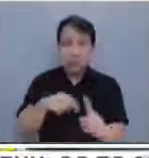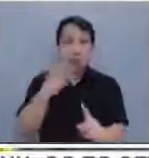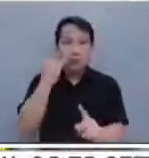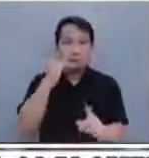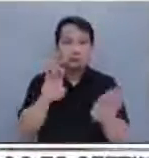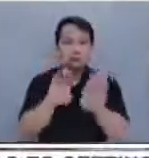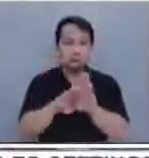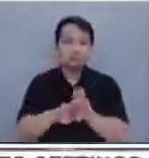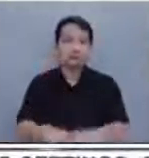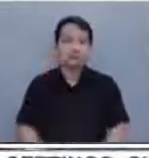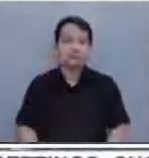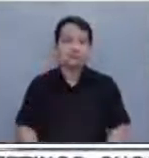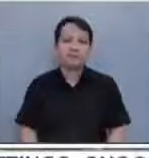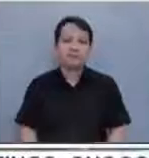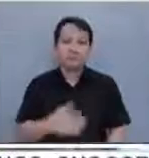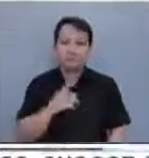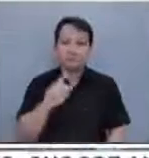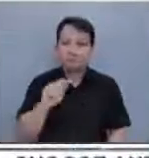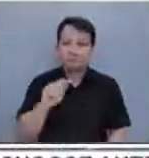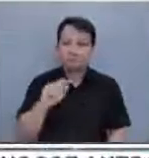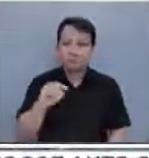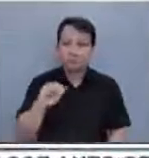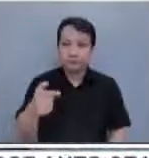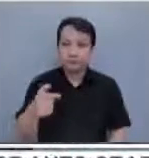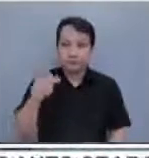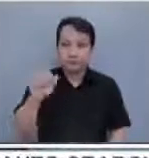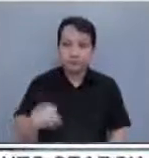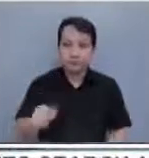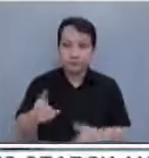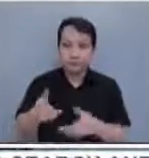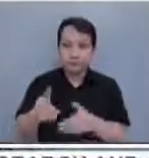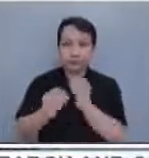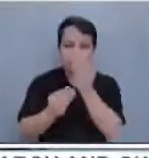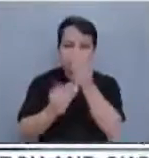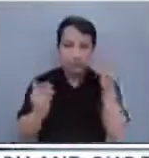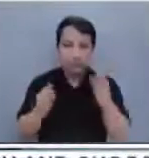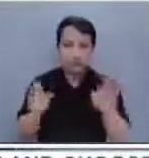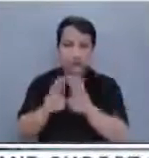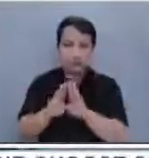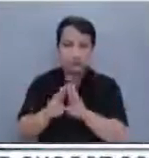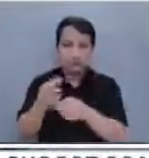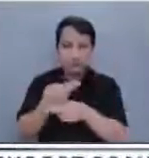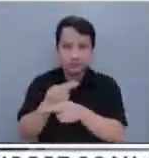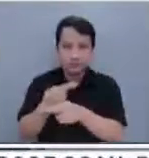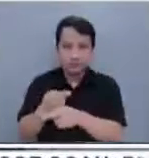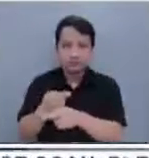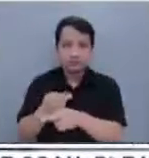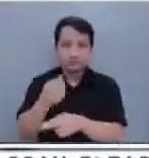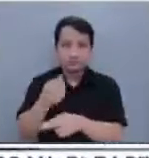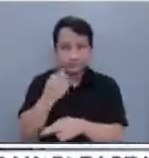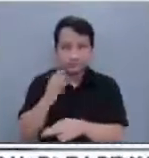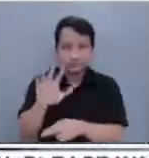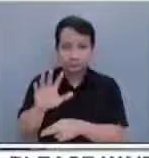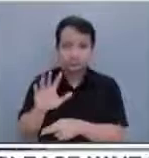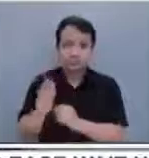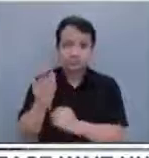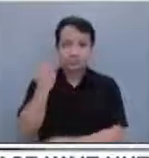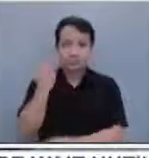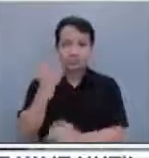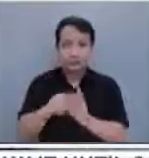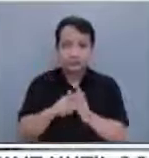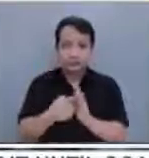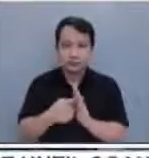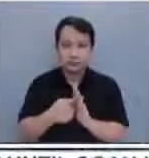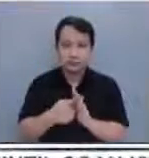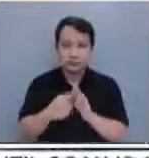EDSA Kamuning Timog Flyover Southbound upang bigyan daan ang pagsasaayos nito. Kaninang alas 5 ng umaga, nagsimula ang